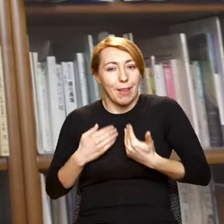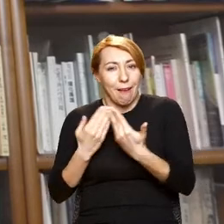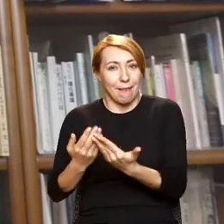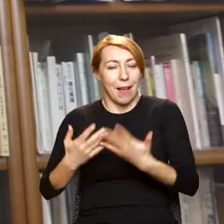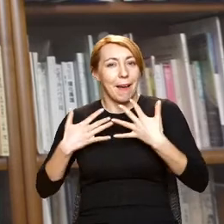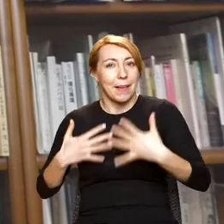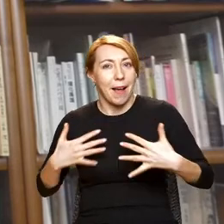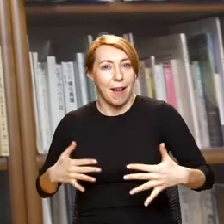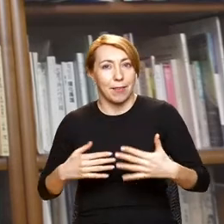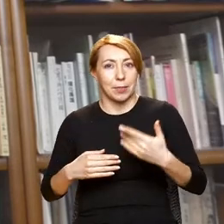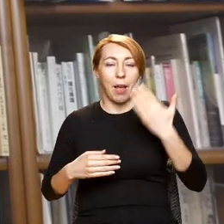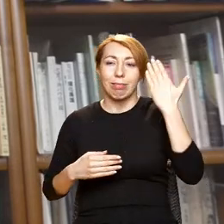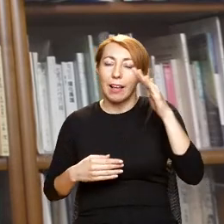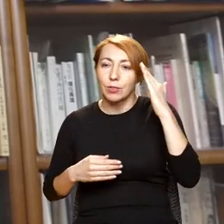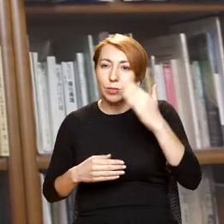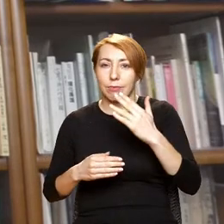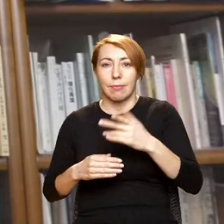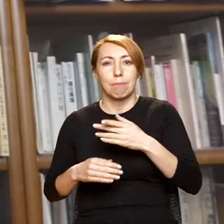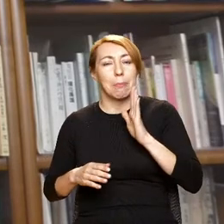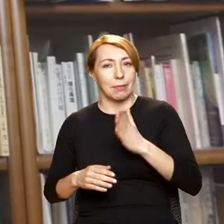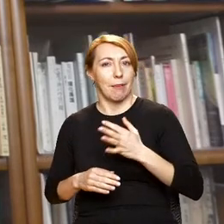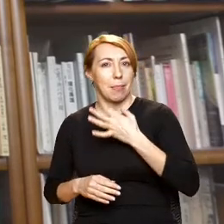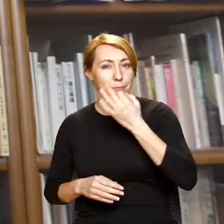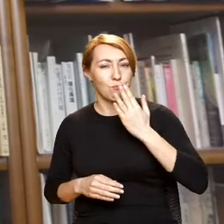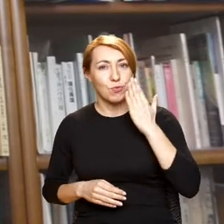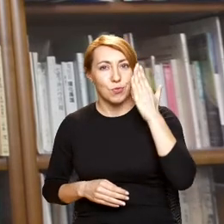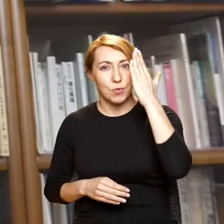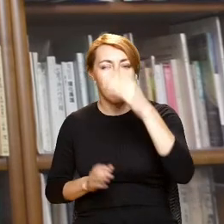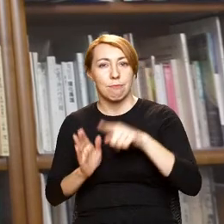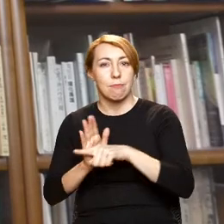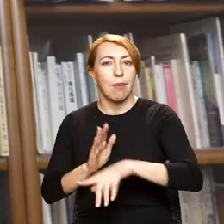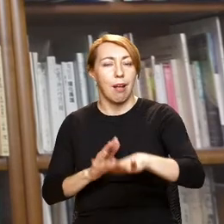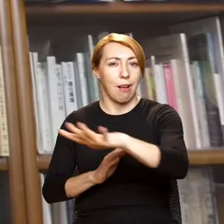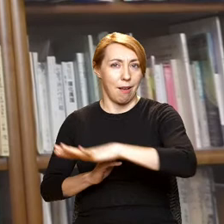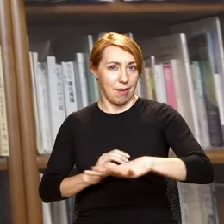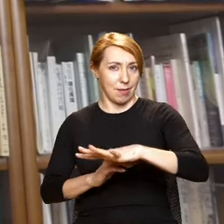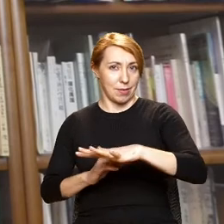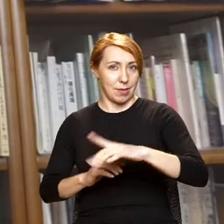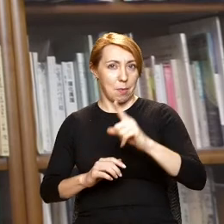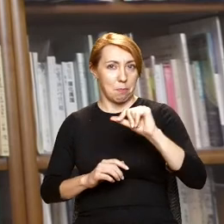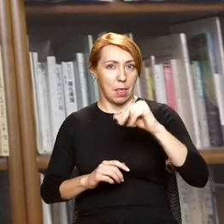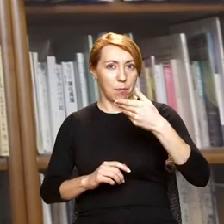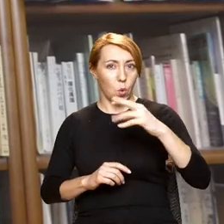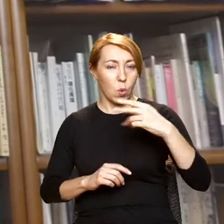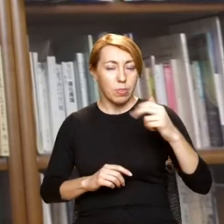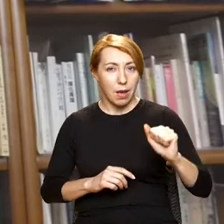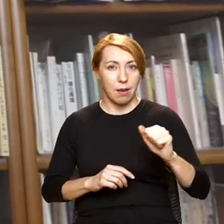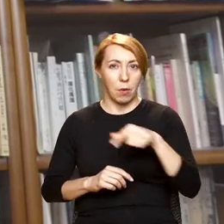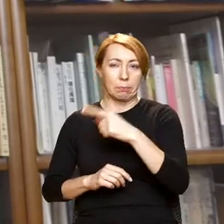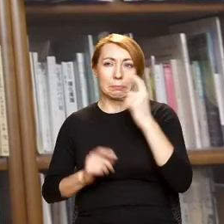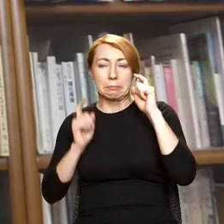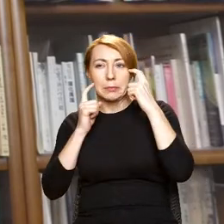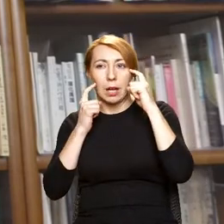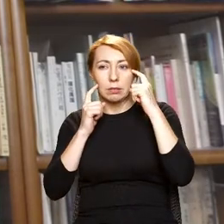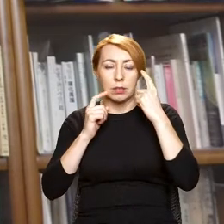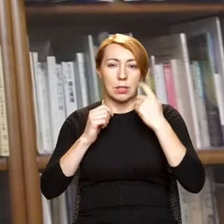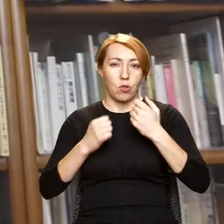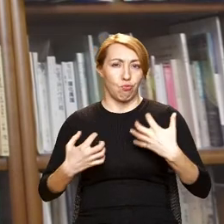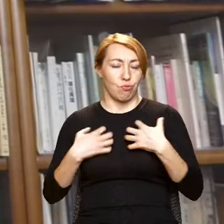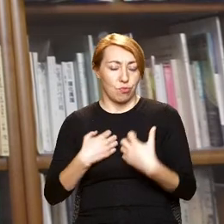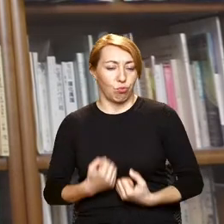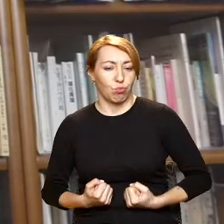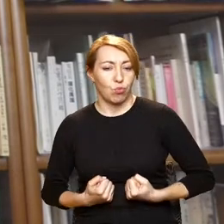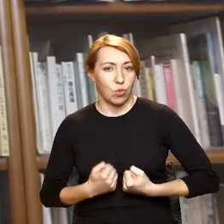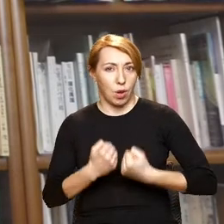radości i nadziei na lepszą przyszłość dla tych współplemieńców, martwiących się z powodu uciążliwości życia,